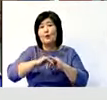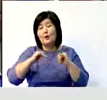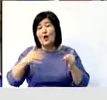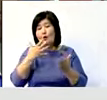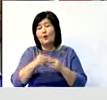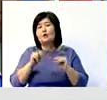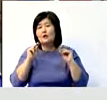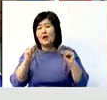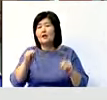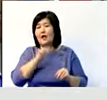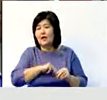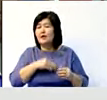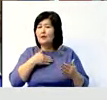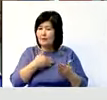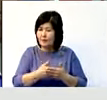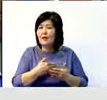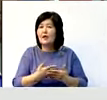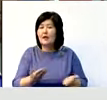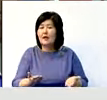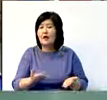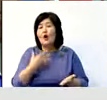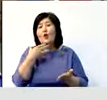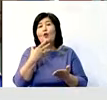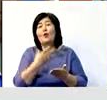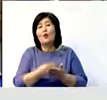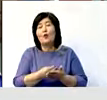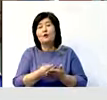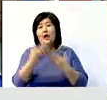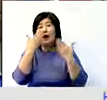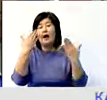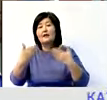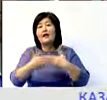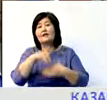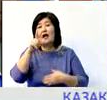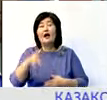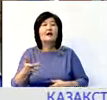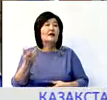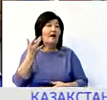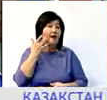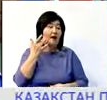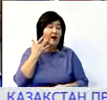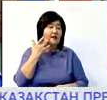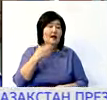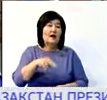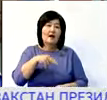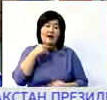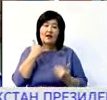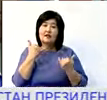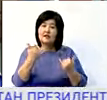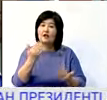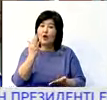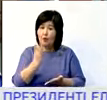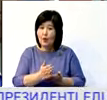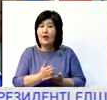өзінің адал еңбегі маңлай тері өзі халыққа жақын адам қай кезде де сыйлы болады, құрметті